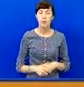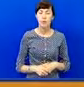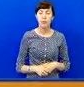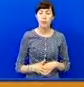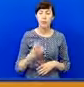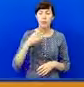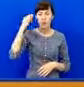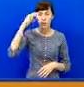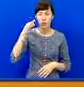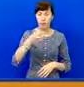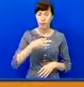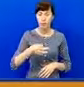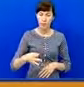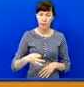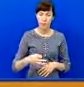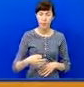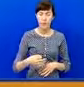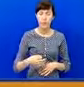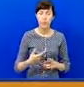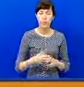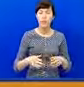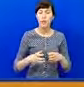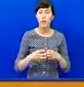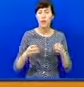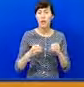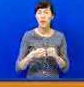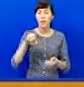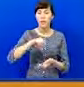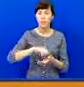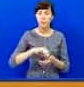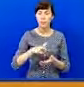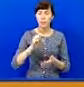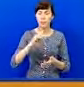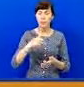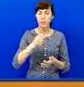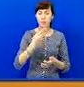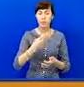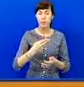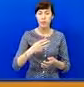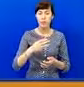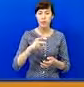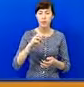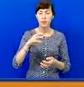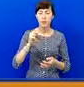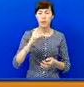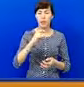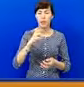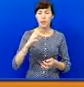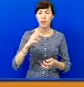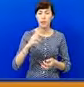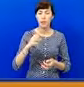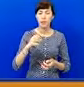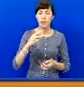облысы, облыс облысына жарыс болып жатыр. Құдай қаласа, ол команда 10 команда келді. Сарыағаш ауданы, Мақтаарал ауданы, Арыс ауданы және де